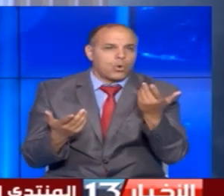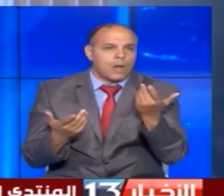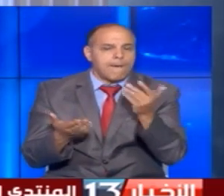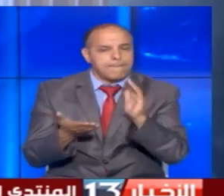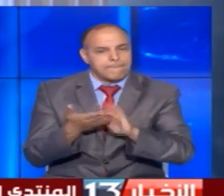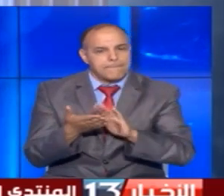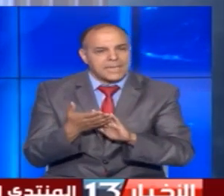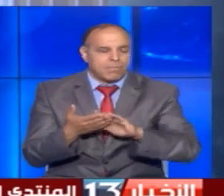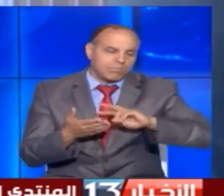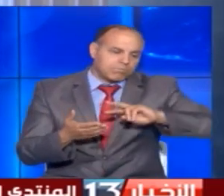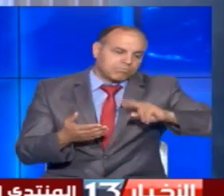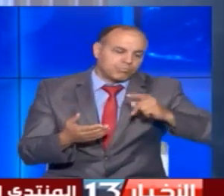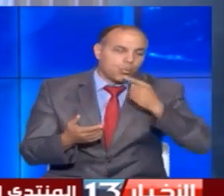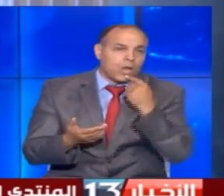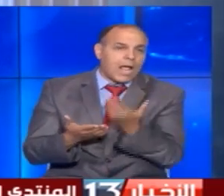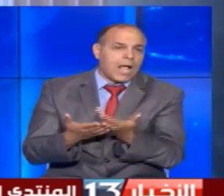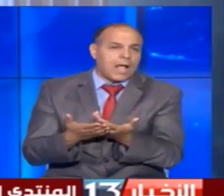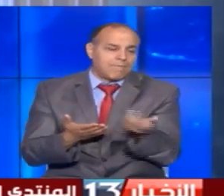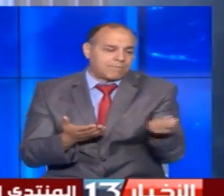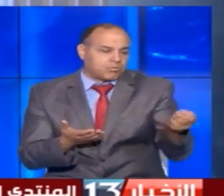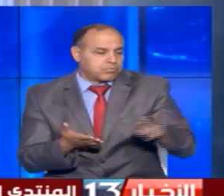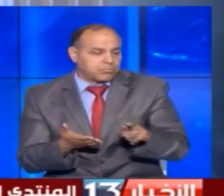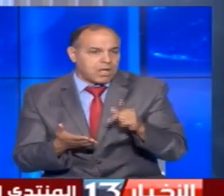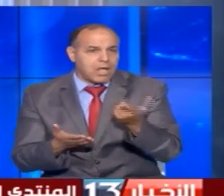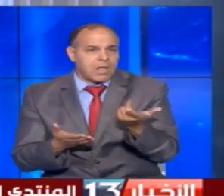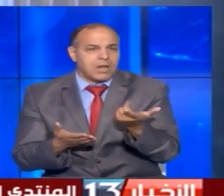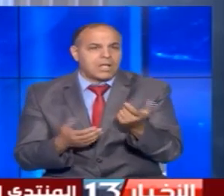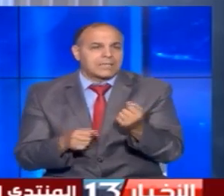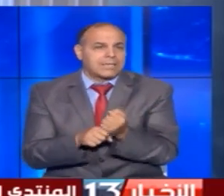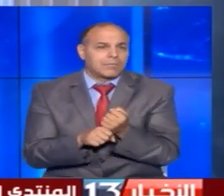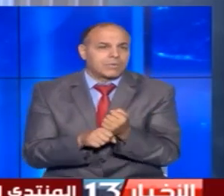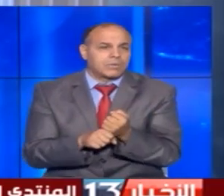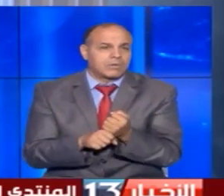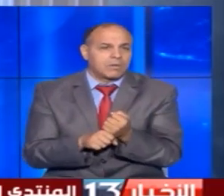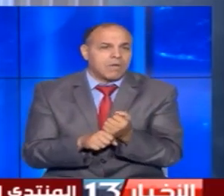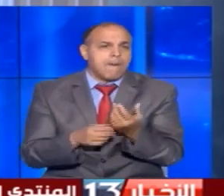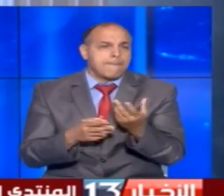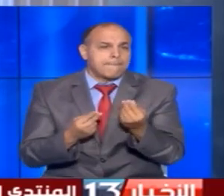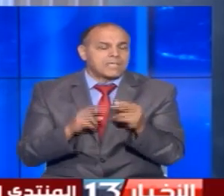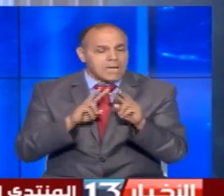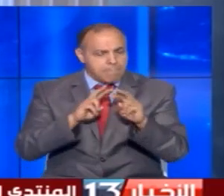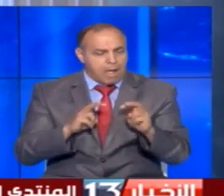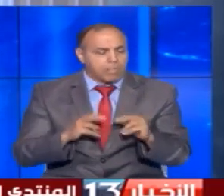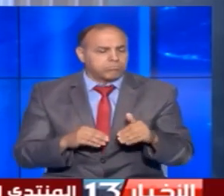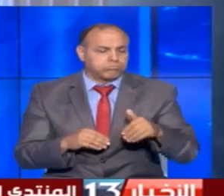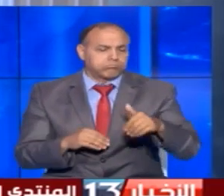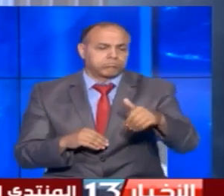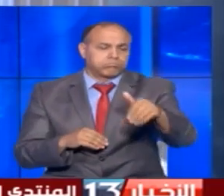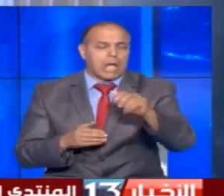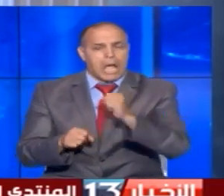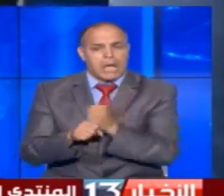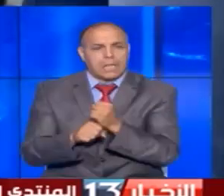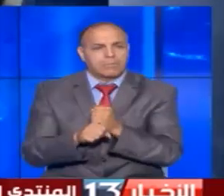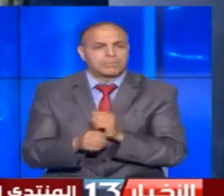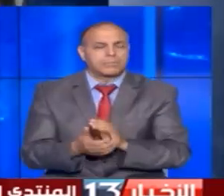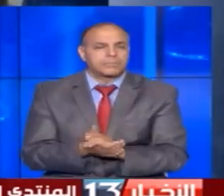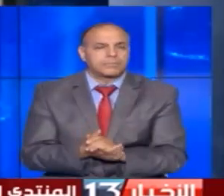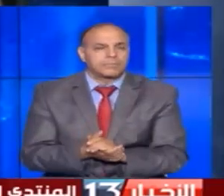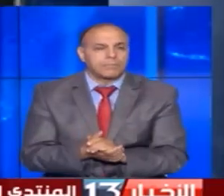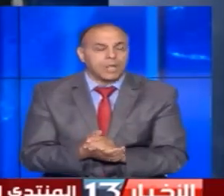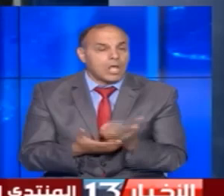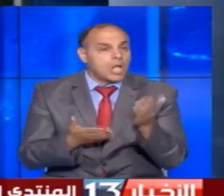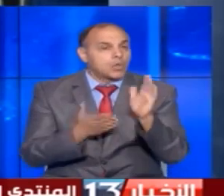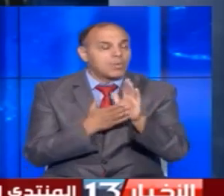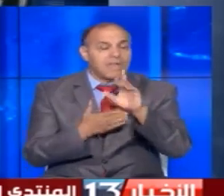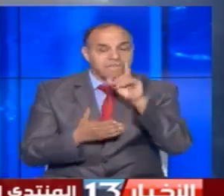التعويضيه على ال لكن نقول على فقدان مواطن شغل وفي عديد الدراسات التي رصدت وتمثل